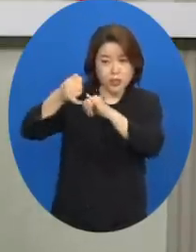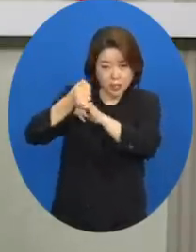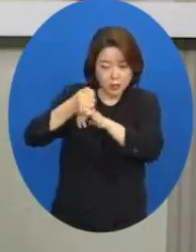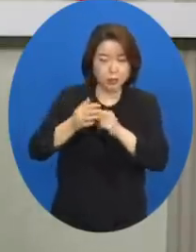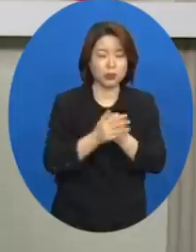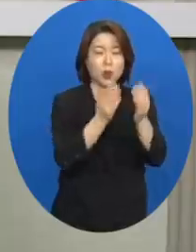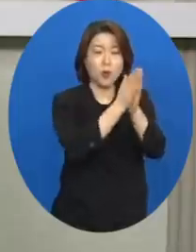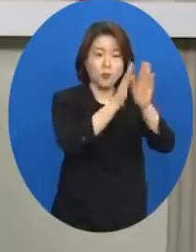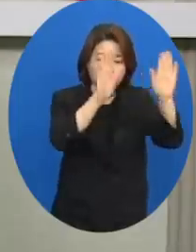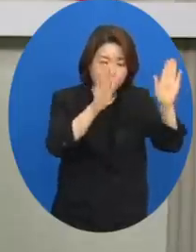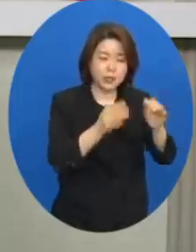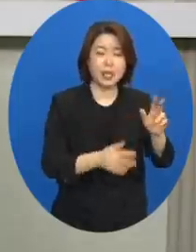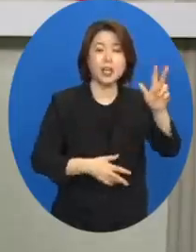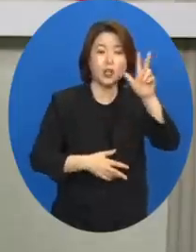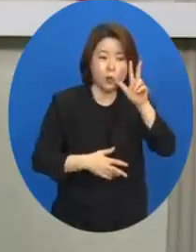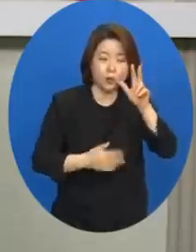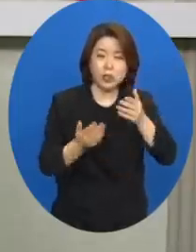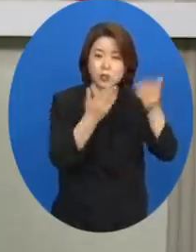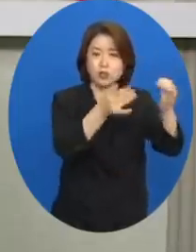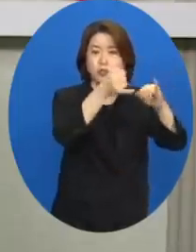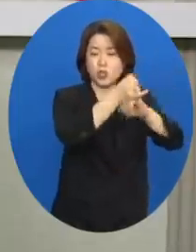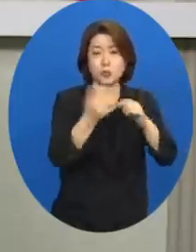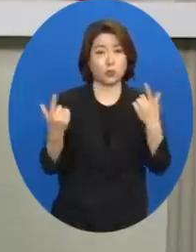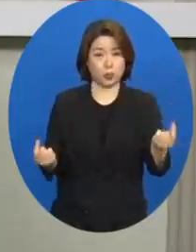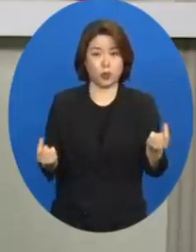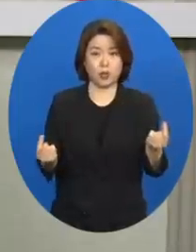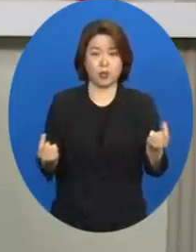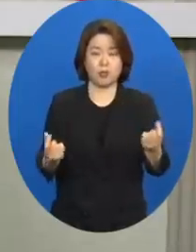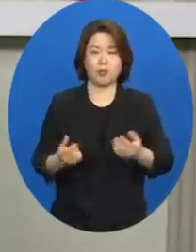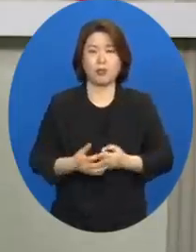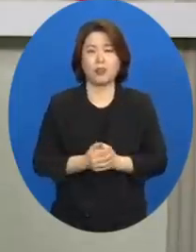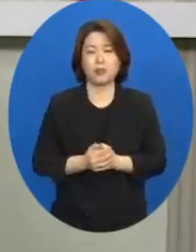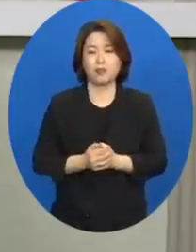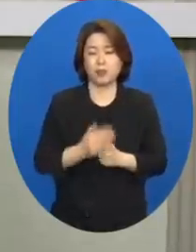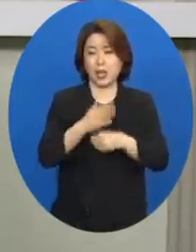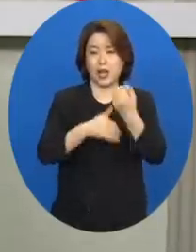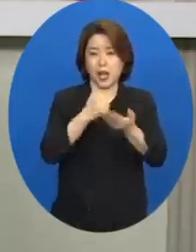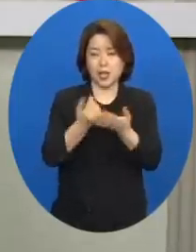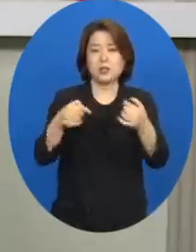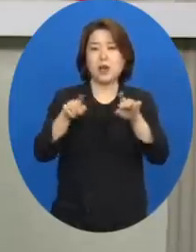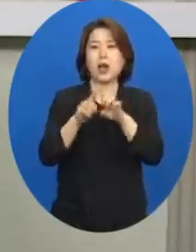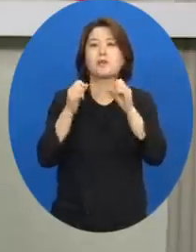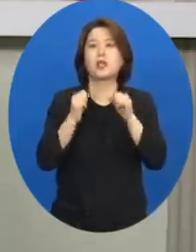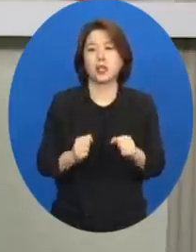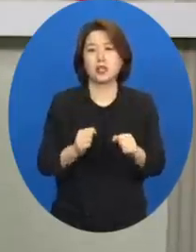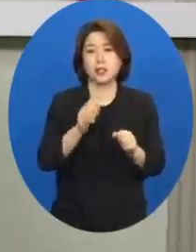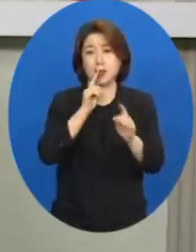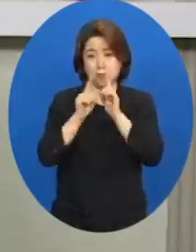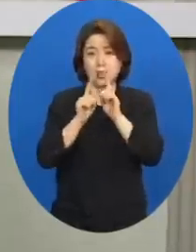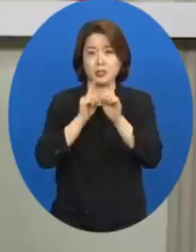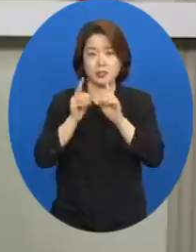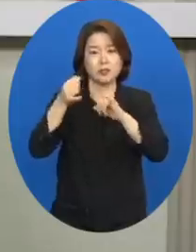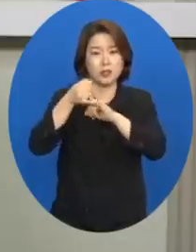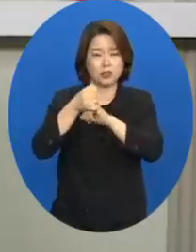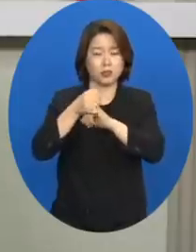약속이고 여호수아에게 주신 그 약속 입니다 하나님이 함께 하시겠다는 것이